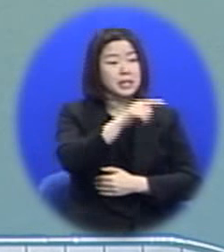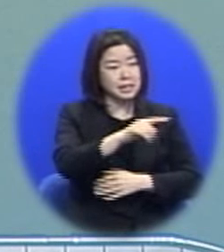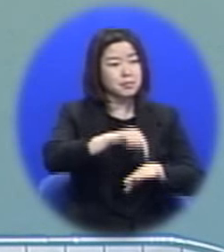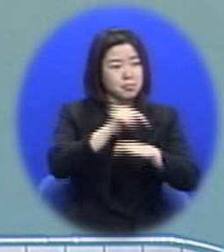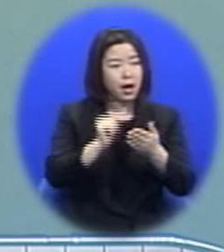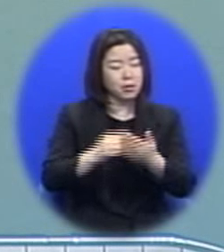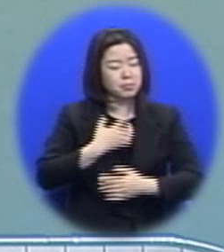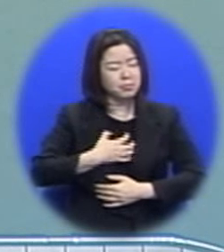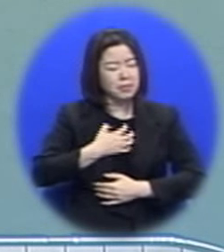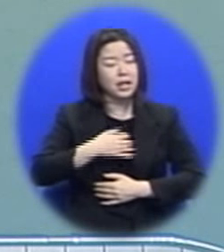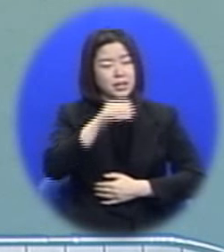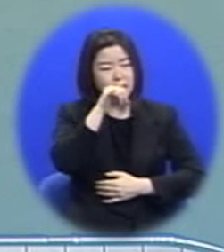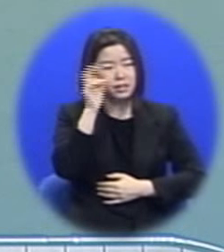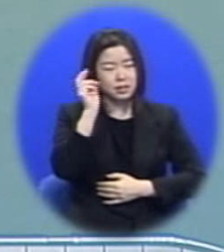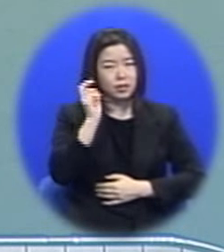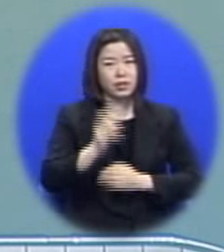거야.